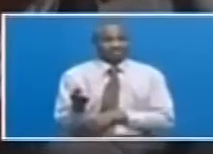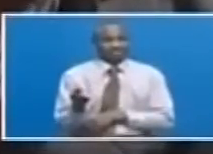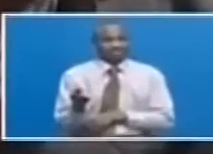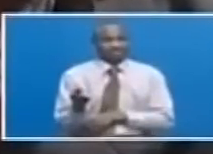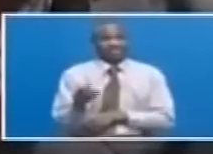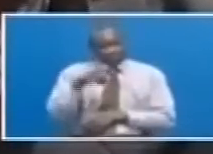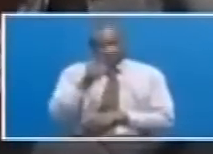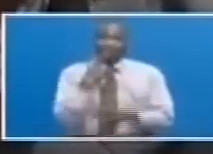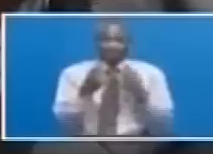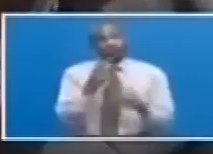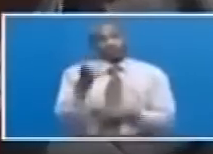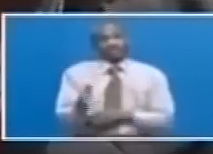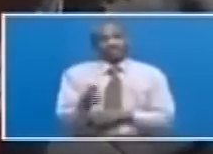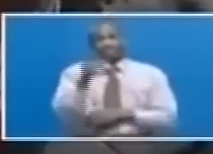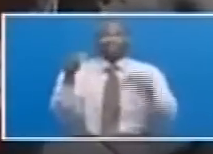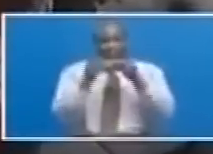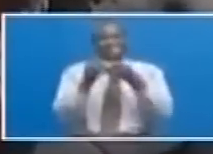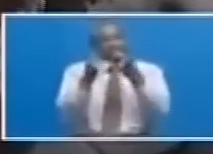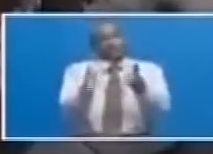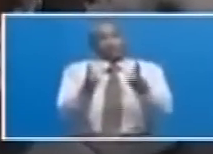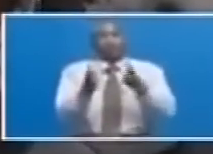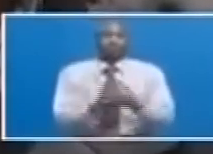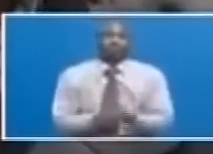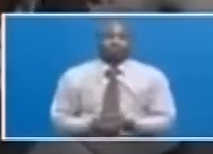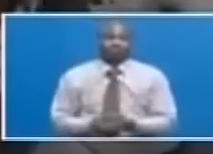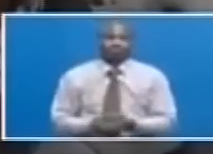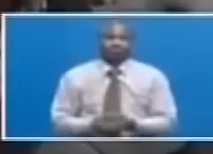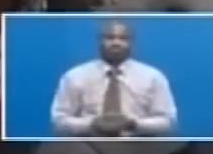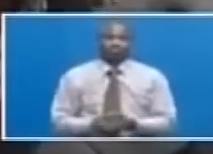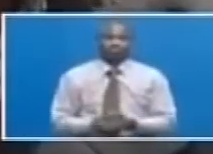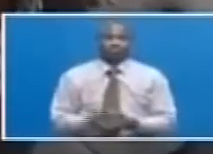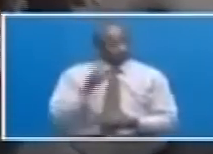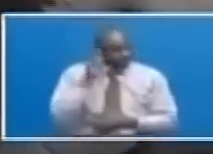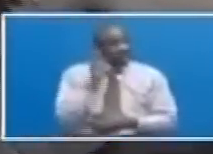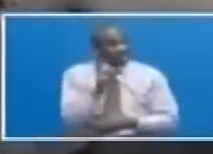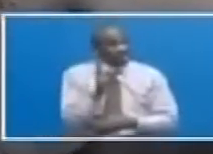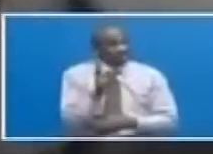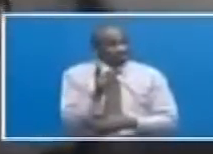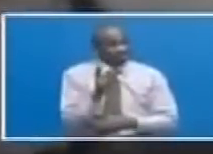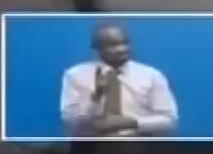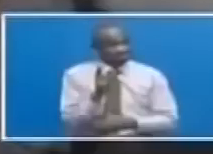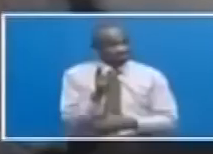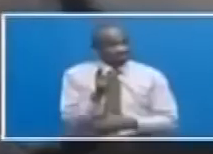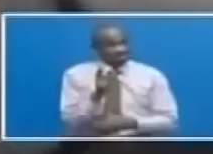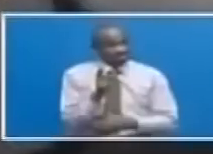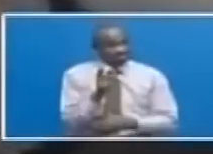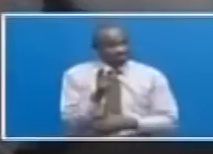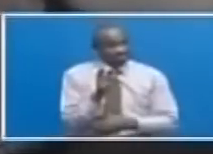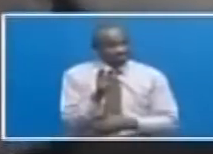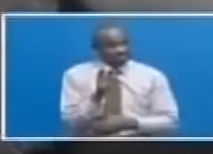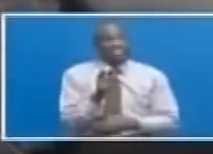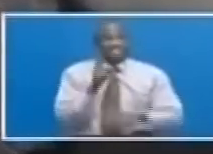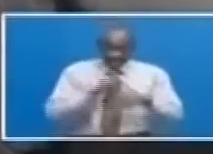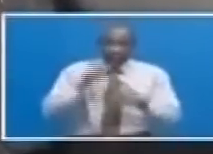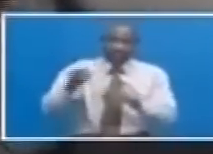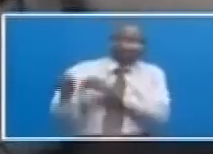misemo yao hapa, meeting yao hapa, unasikia? hata siku wakihamarisha wa